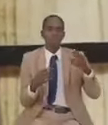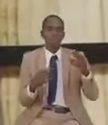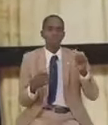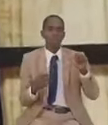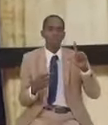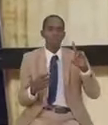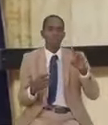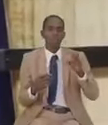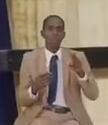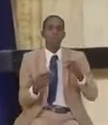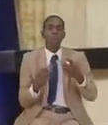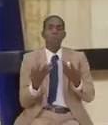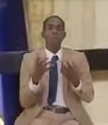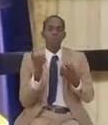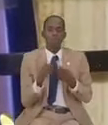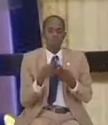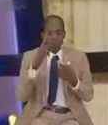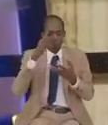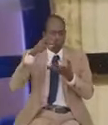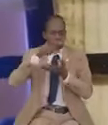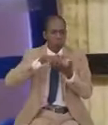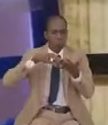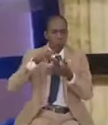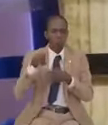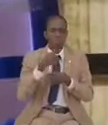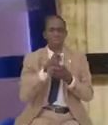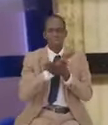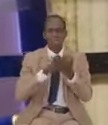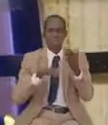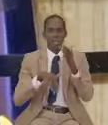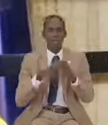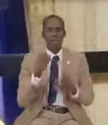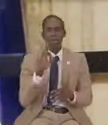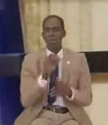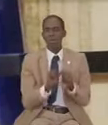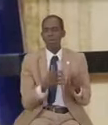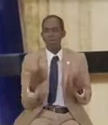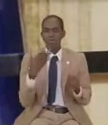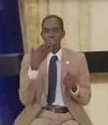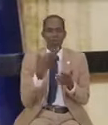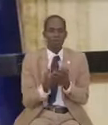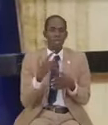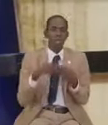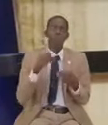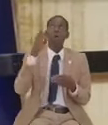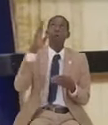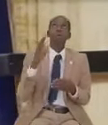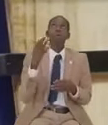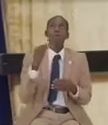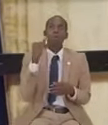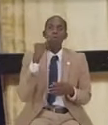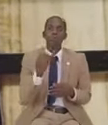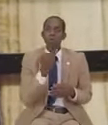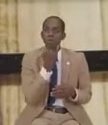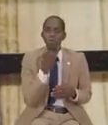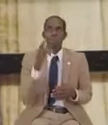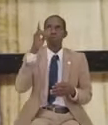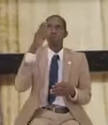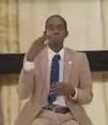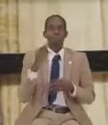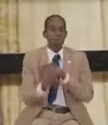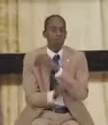cerveau il voudrait au laver de leur mémoire tout ce qui connaissait du Dieu d'Israël le Dieu d'Abraham disa que